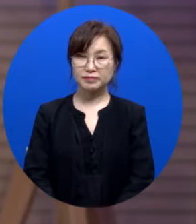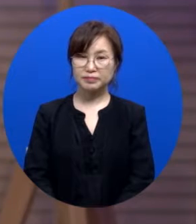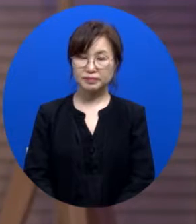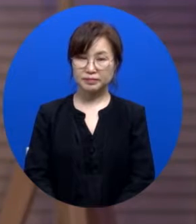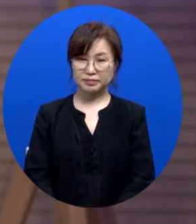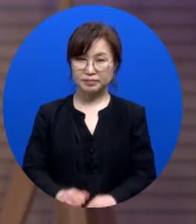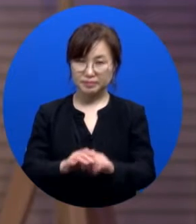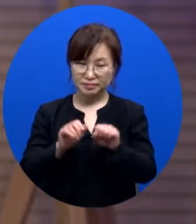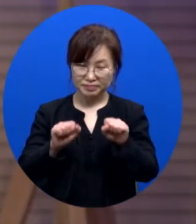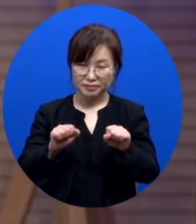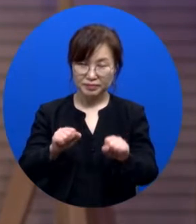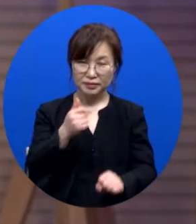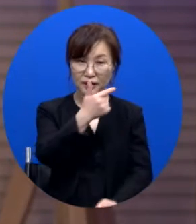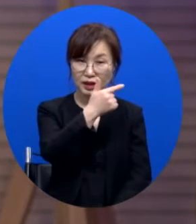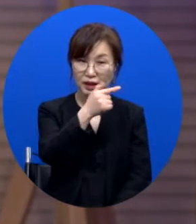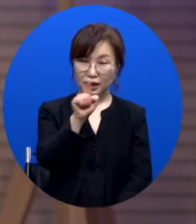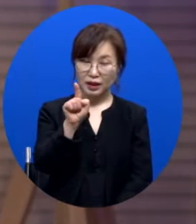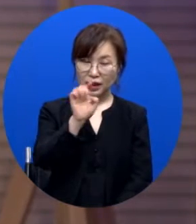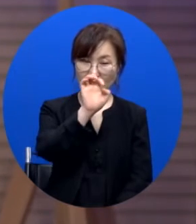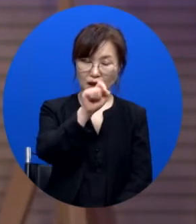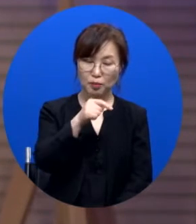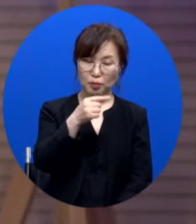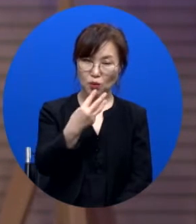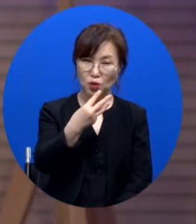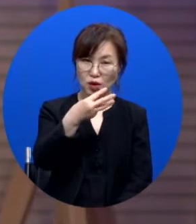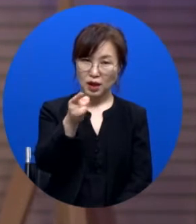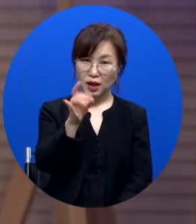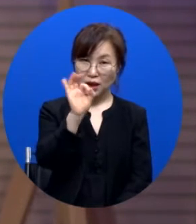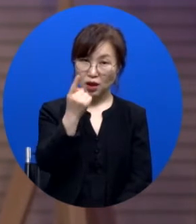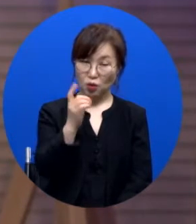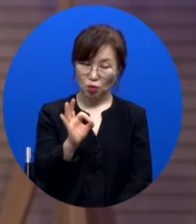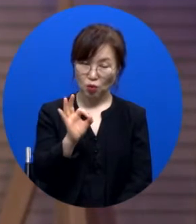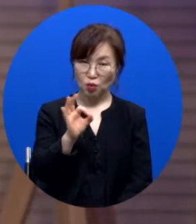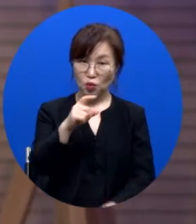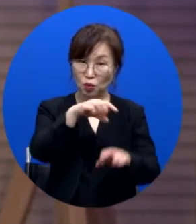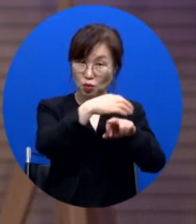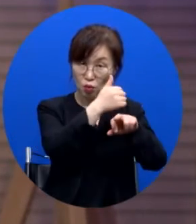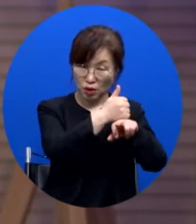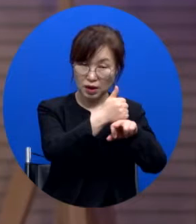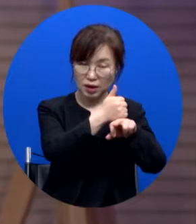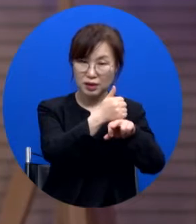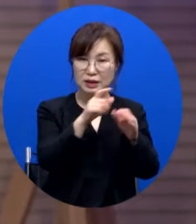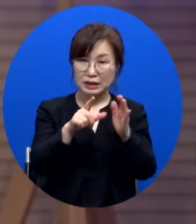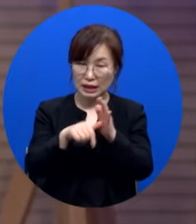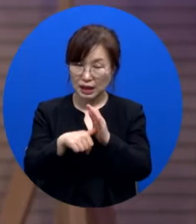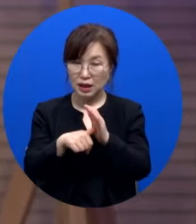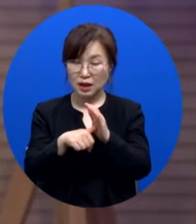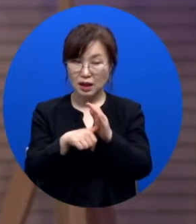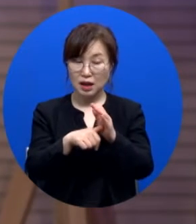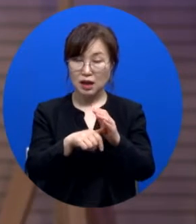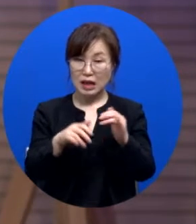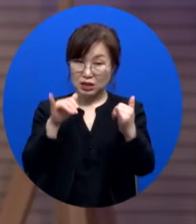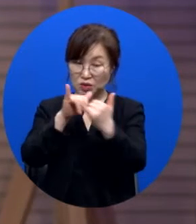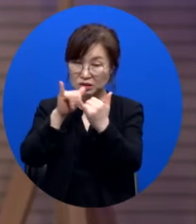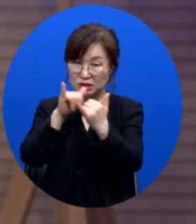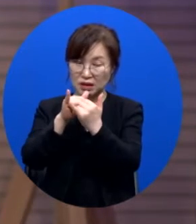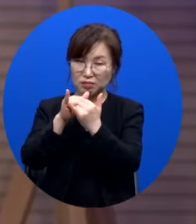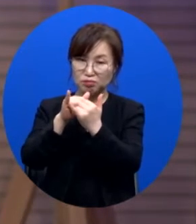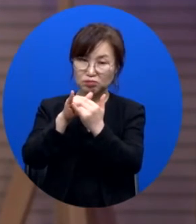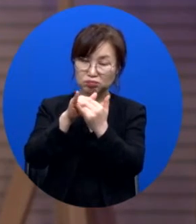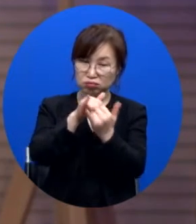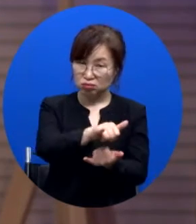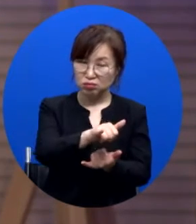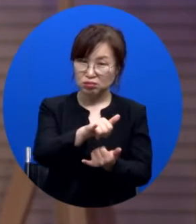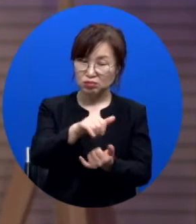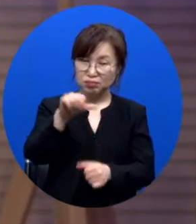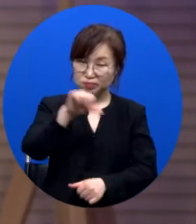나폴레옹 시대의 위대한 작가 벡터로 이것은 나폴레옹이 패망 하게 된 워터로 전투 에 관해 다음과 같은 기록을 남겼습니다